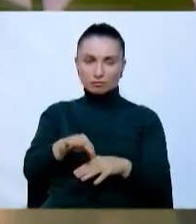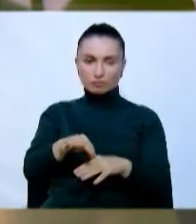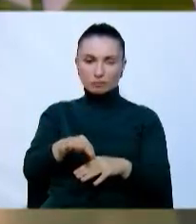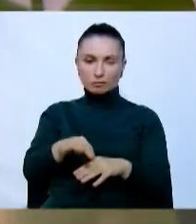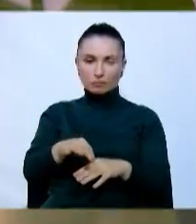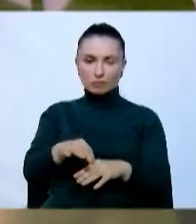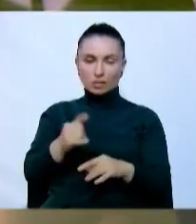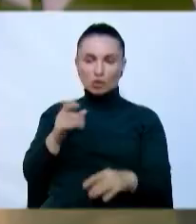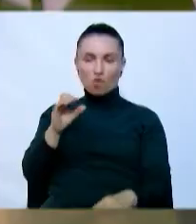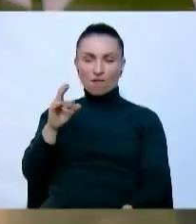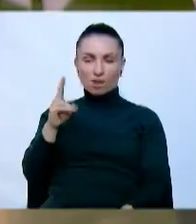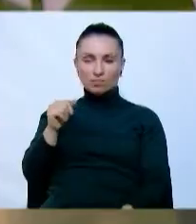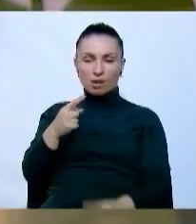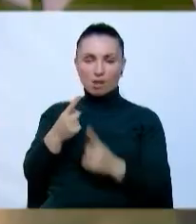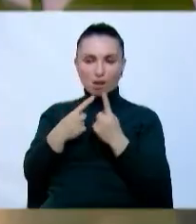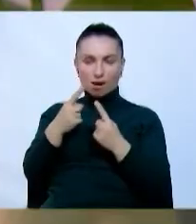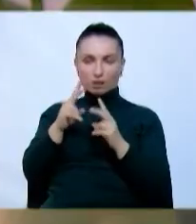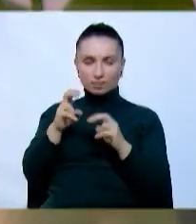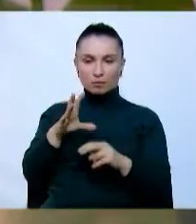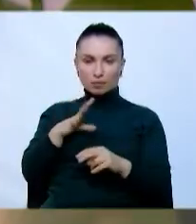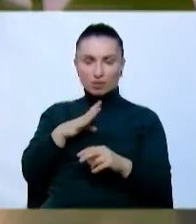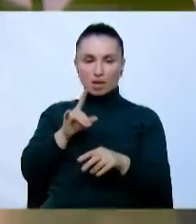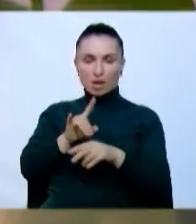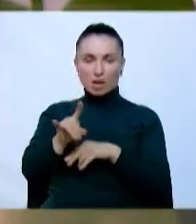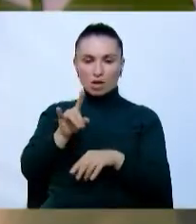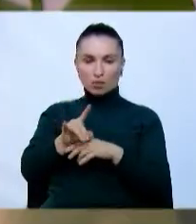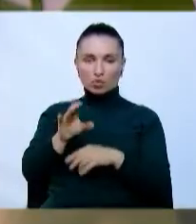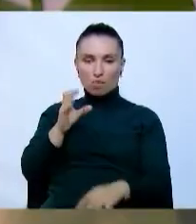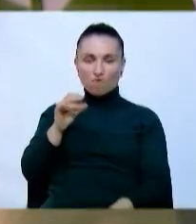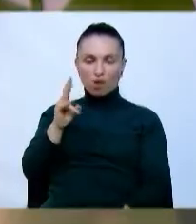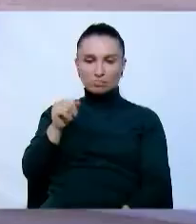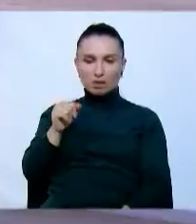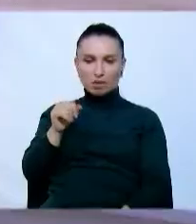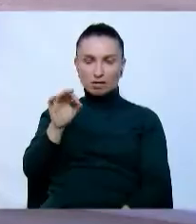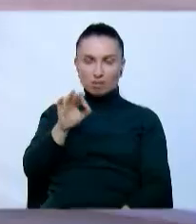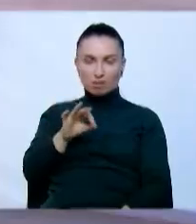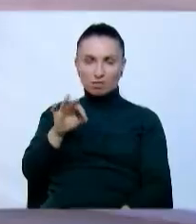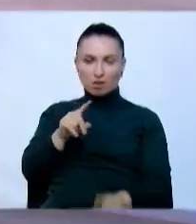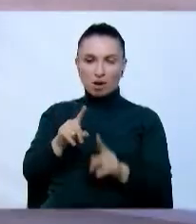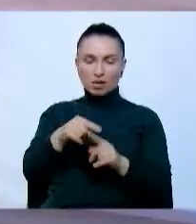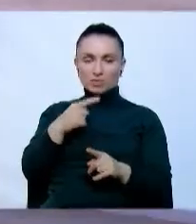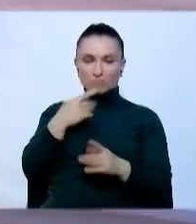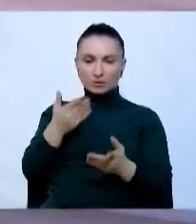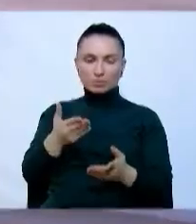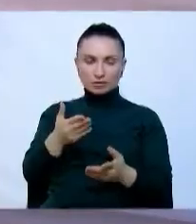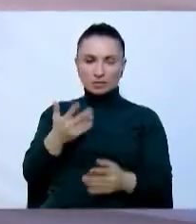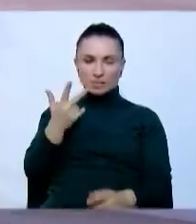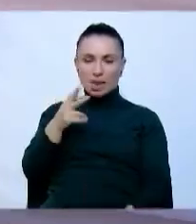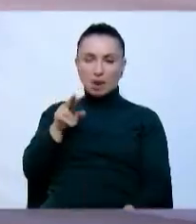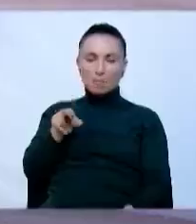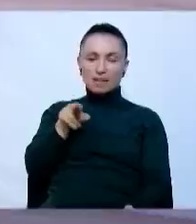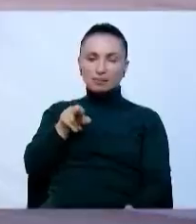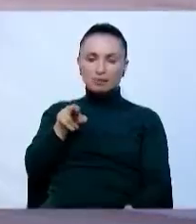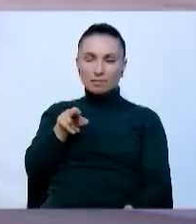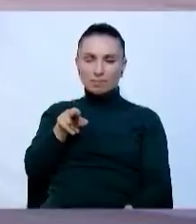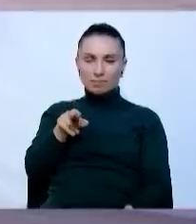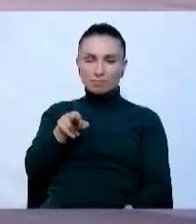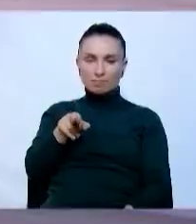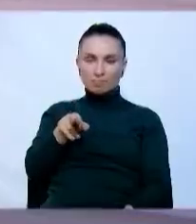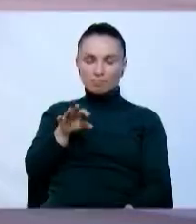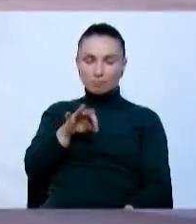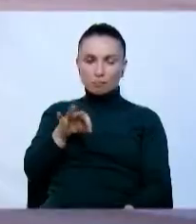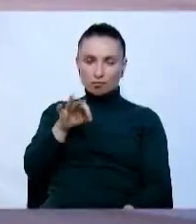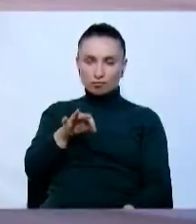ჩვენ დღეს რქოვანაზე ქონდა საუბარი და ხელოვნური რქოვანის ასე ვთქვათ 3D პრინტერზე